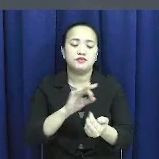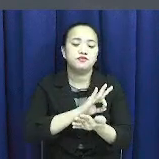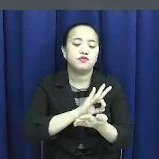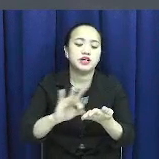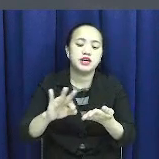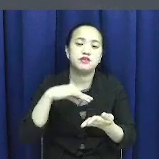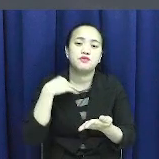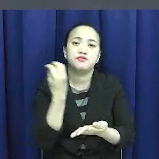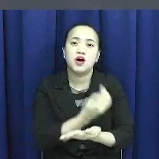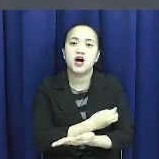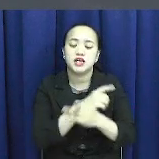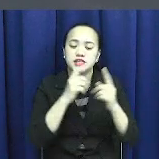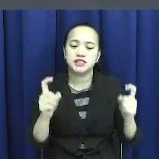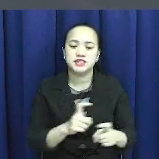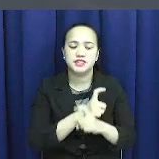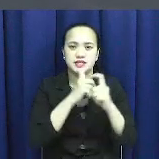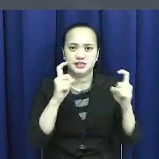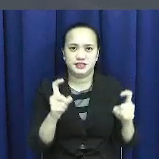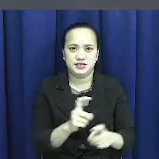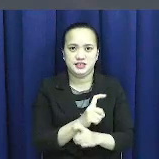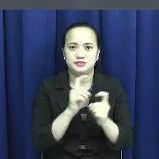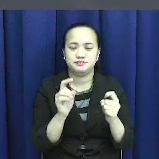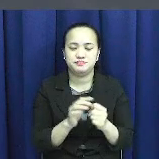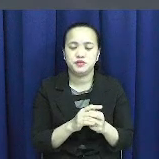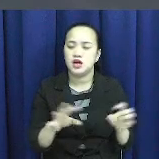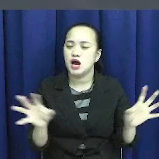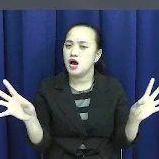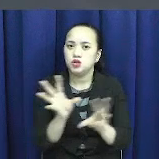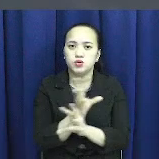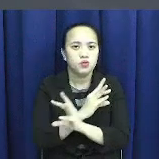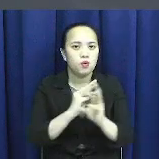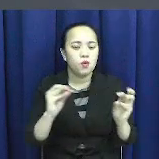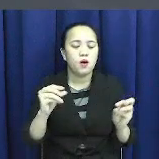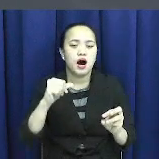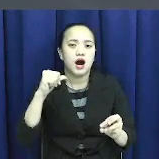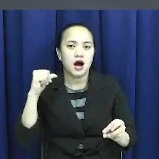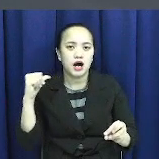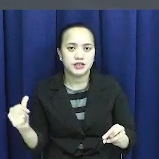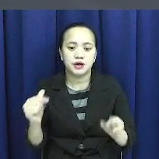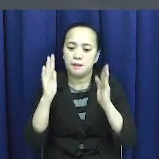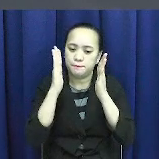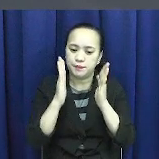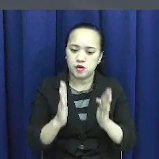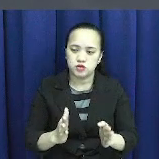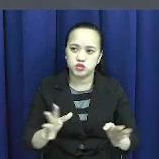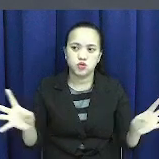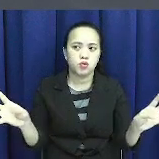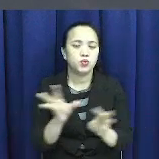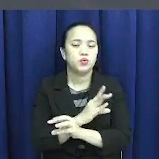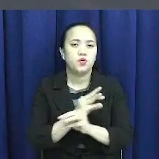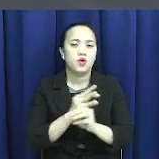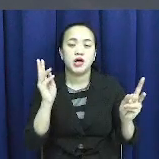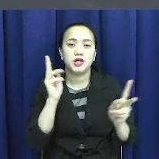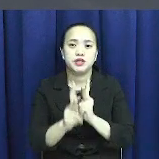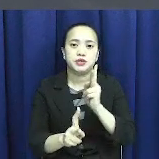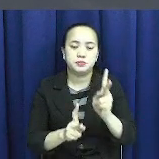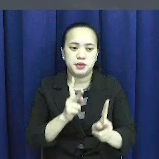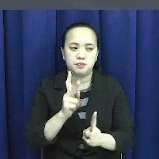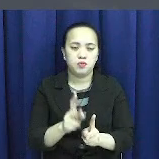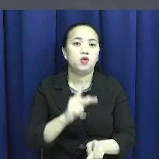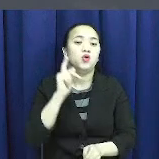And that is true. Walang ibang pwede magpatawad ng kasalanan, maliban na sa Diyos. Kaya nga, kung iku-confess